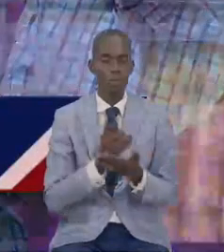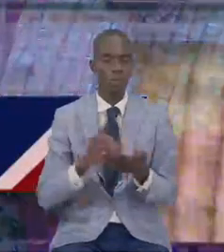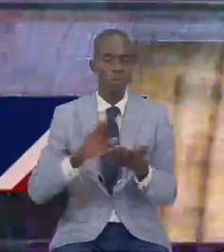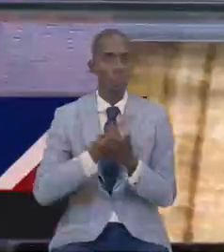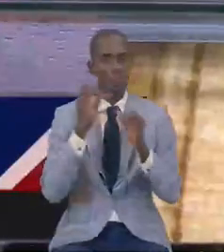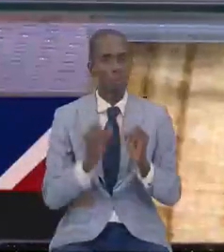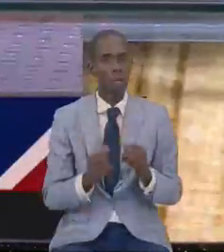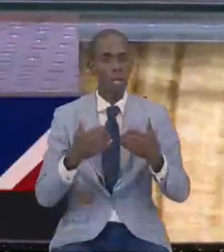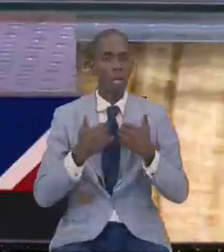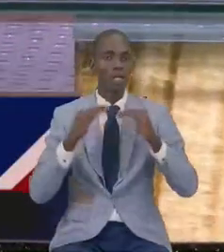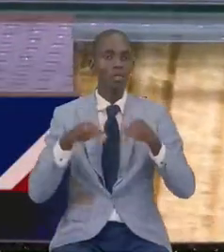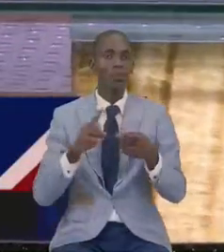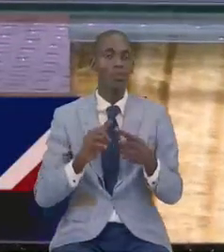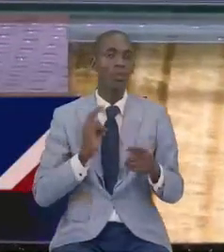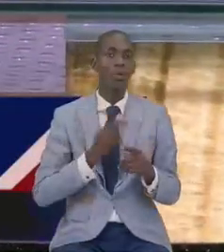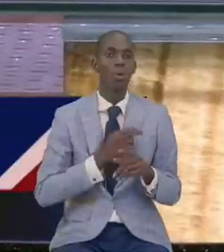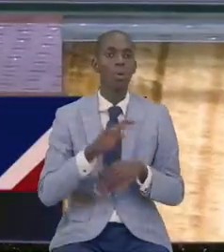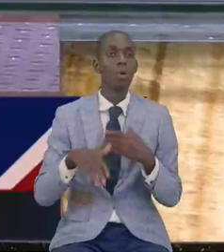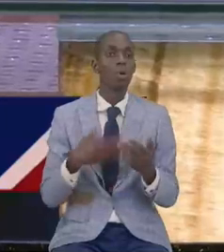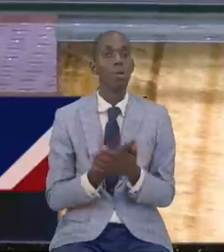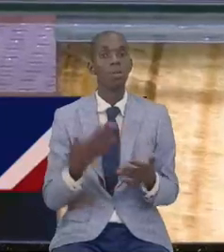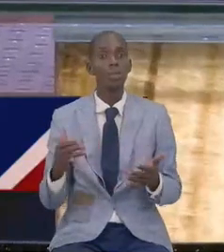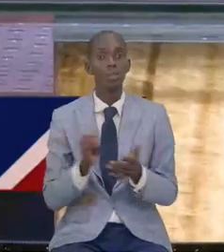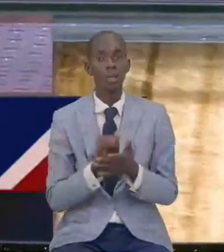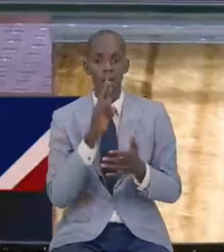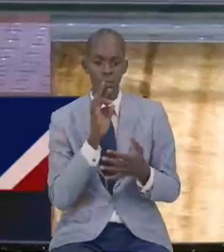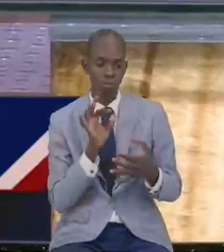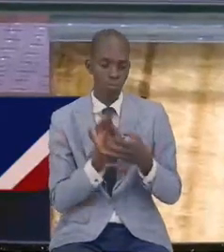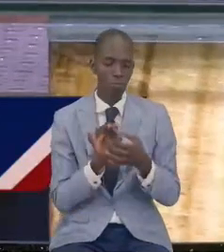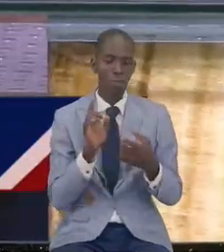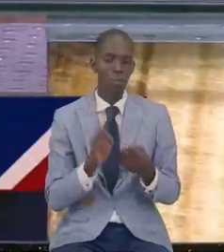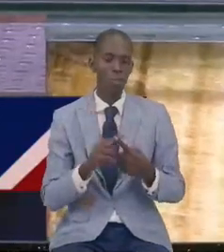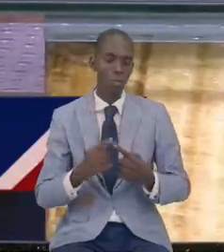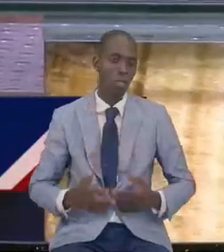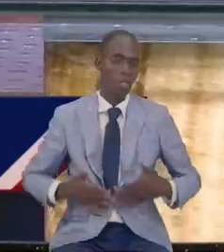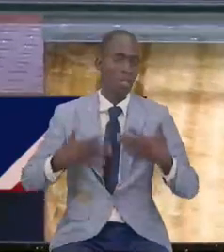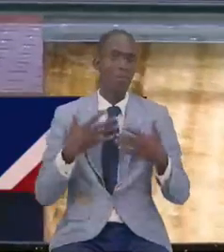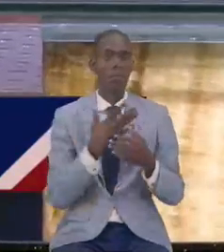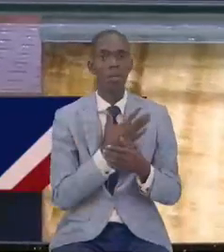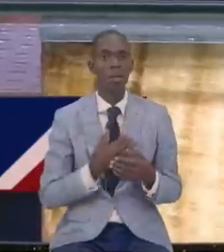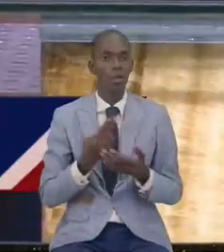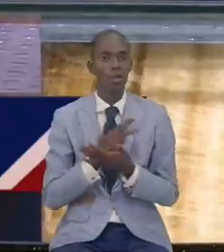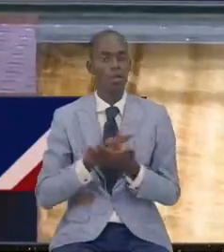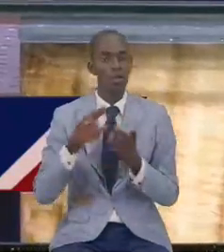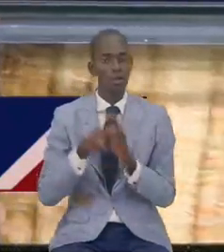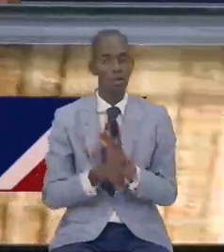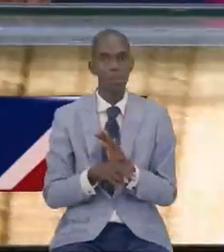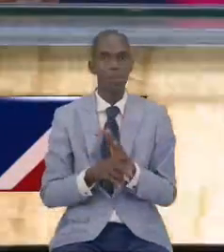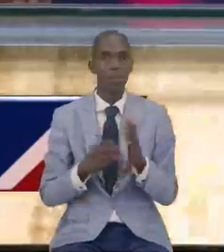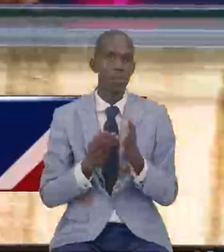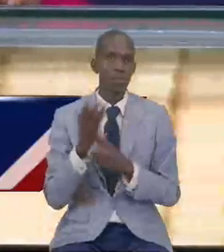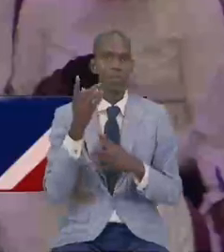donné tout ce qui contribue à la vie et à la piété au moyen de